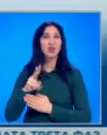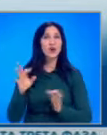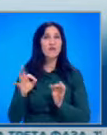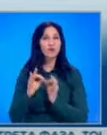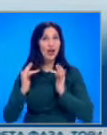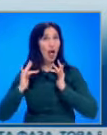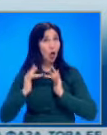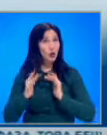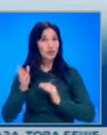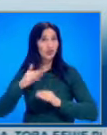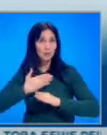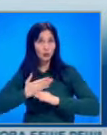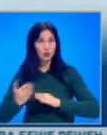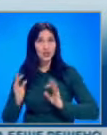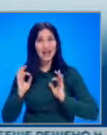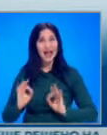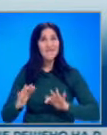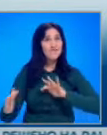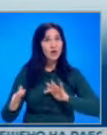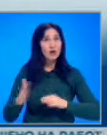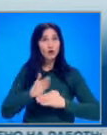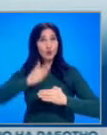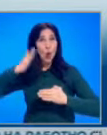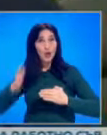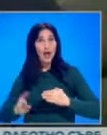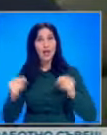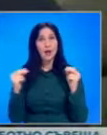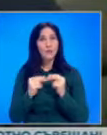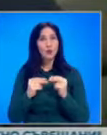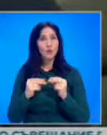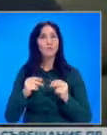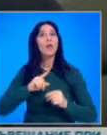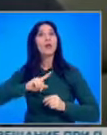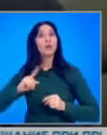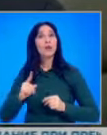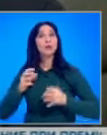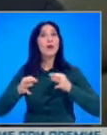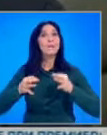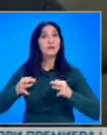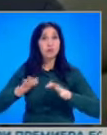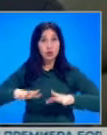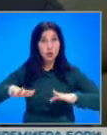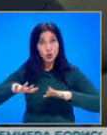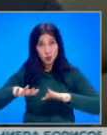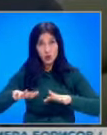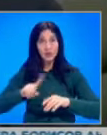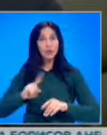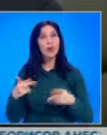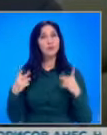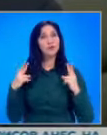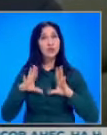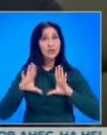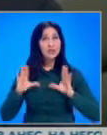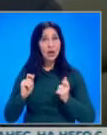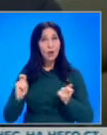февруари онлайн и ще продължи така най-вероятно до края на април. Докато епидемичната ситуация не позволи изцяло